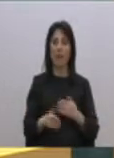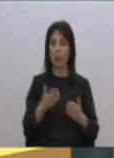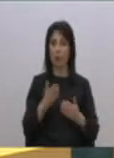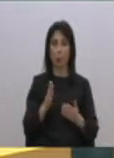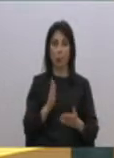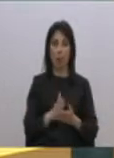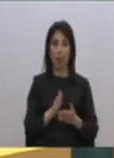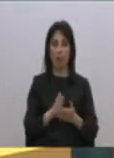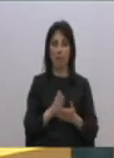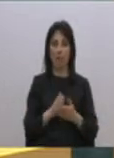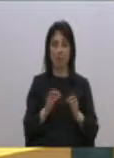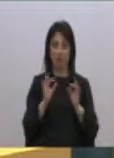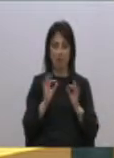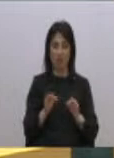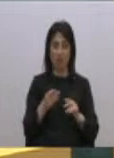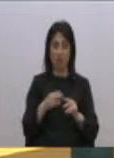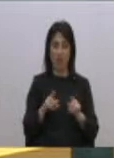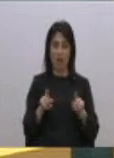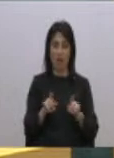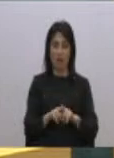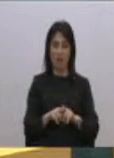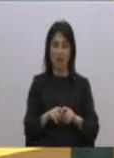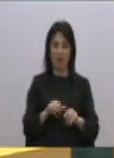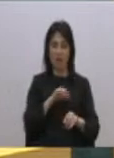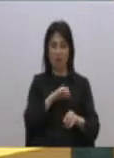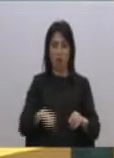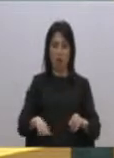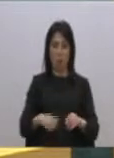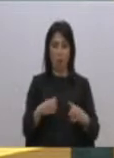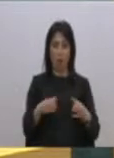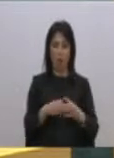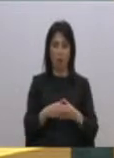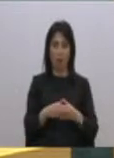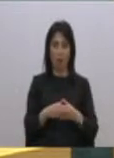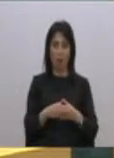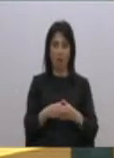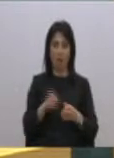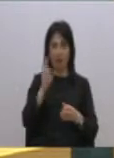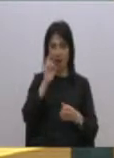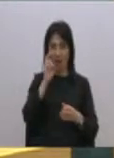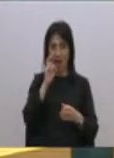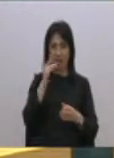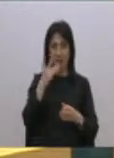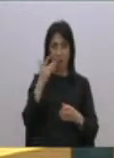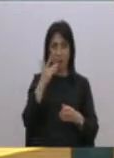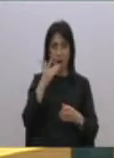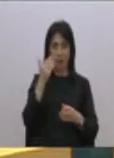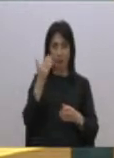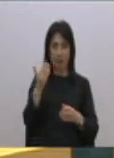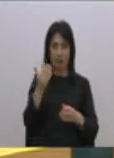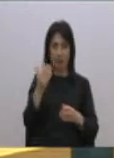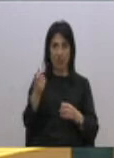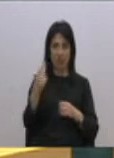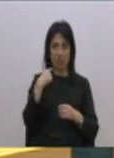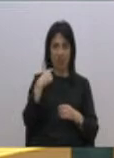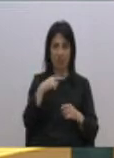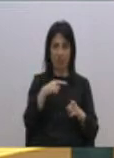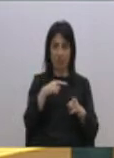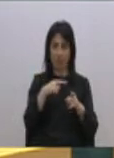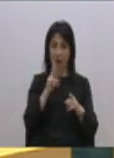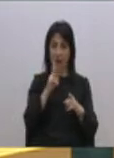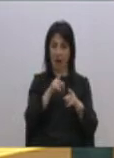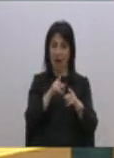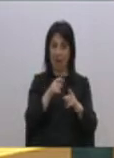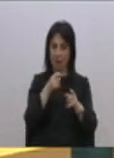aris, store, da, eseti, corporatiuli, midgoma, helisuflebis, politicuri, helisuflebis, șekwe, taro, concretuli,